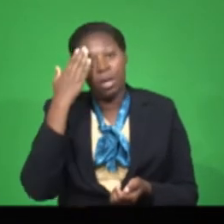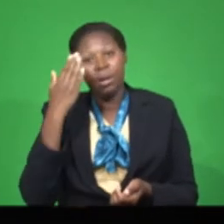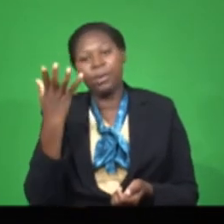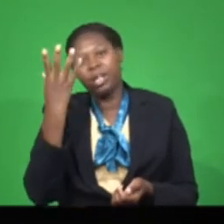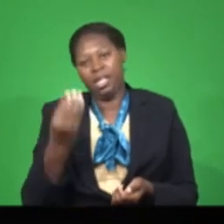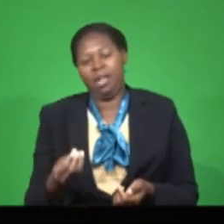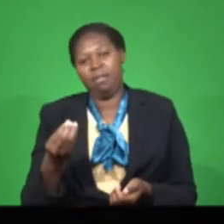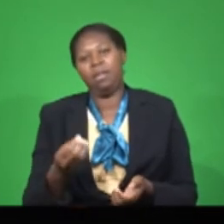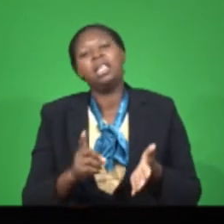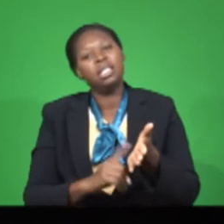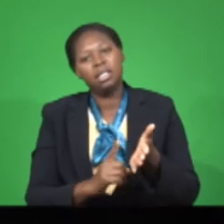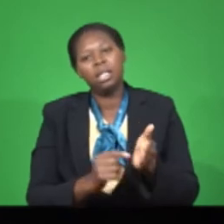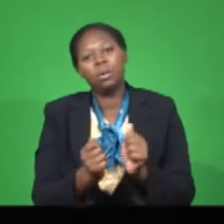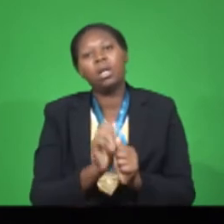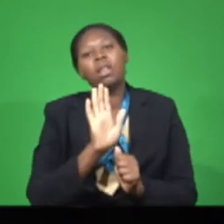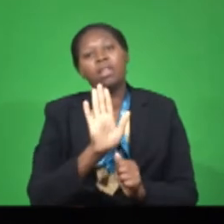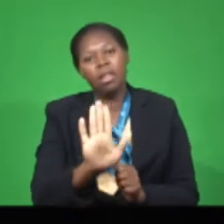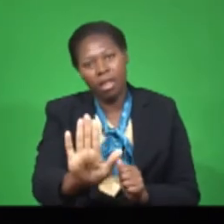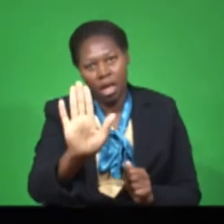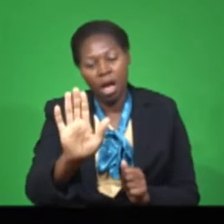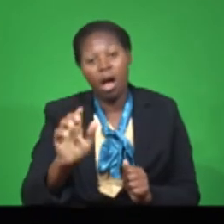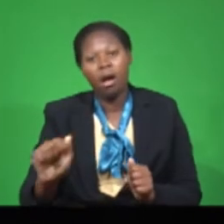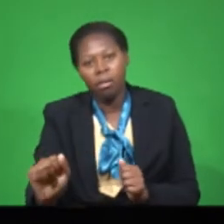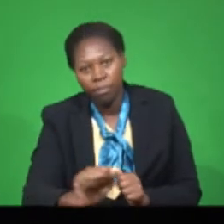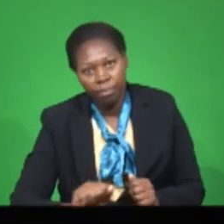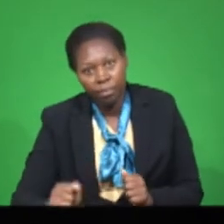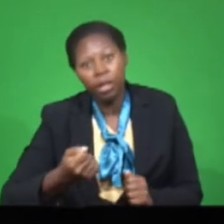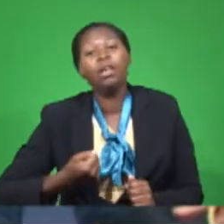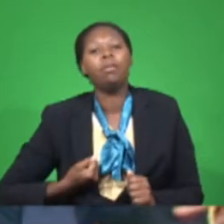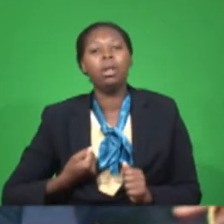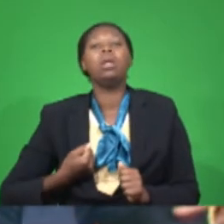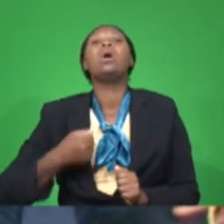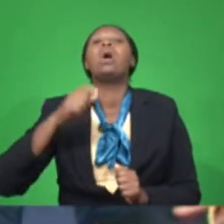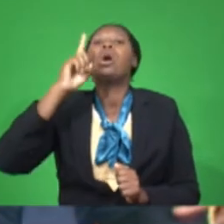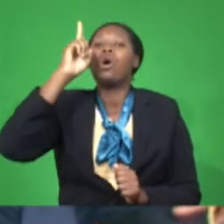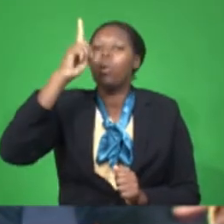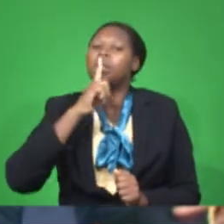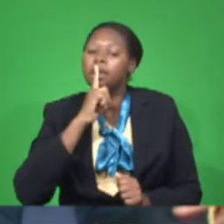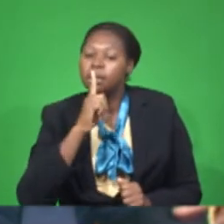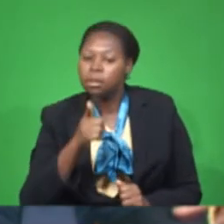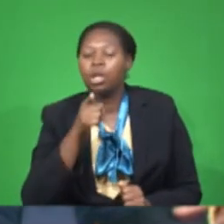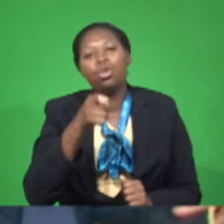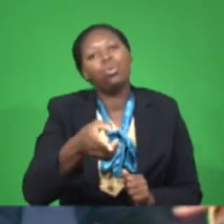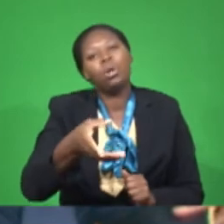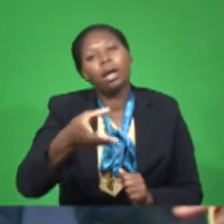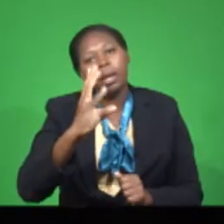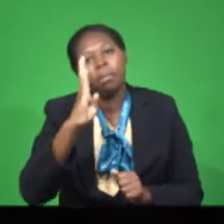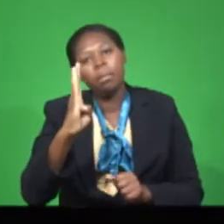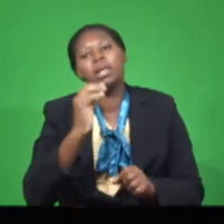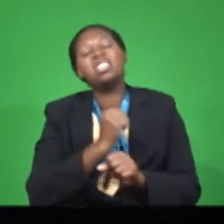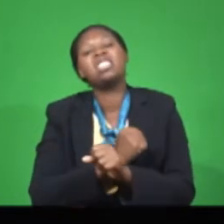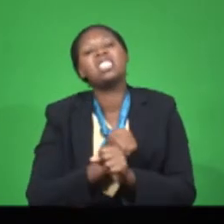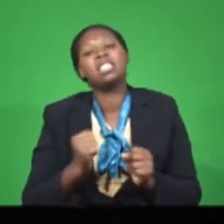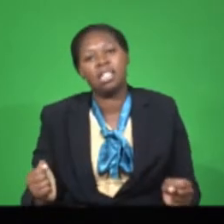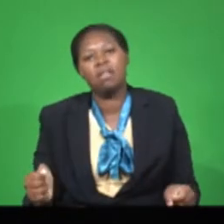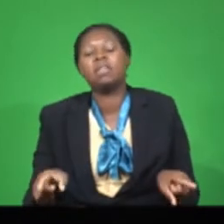vakatoteerera izvozvo. Mwari ari kuti unogona kuponeswa. Wakada. Kuzi kana Abraham atendeuka